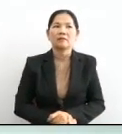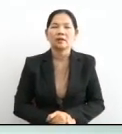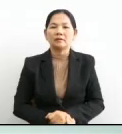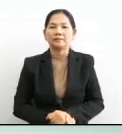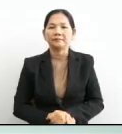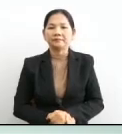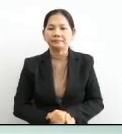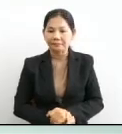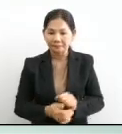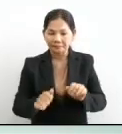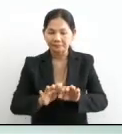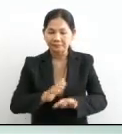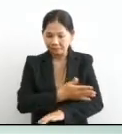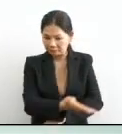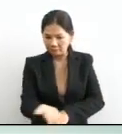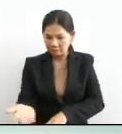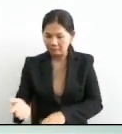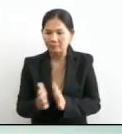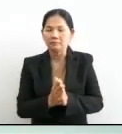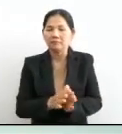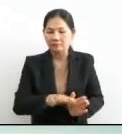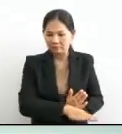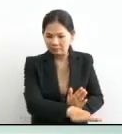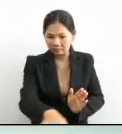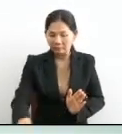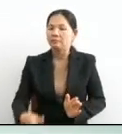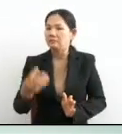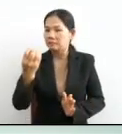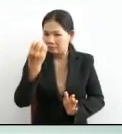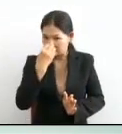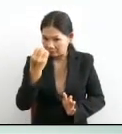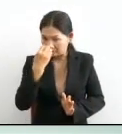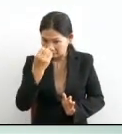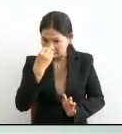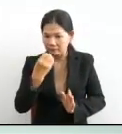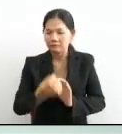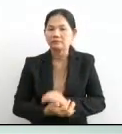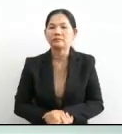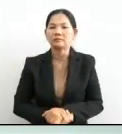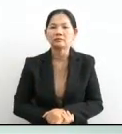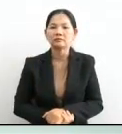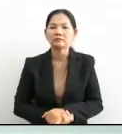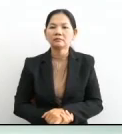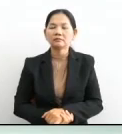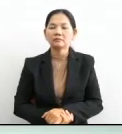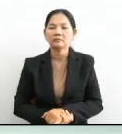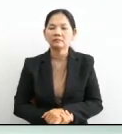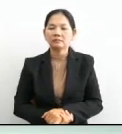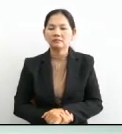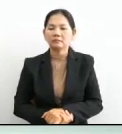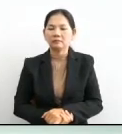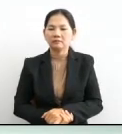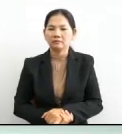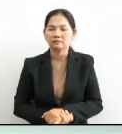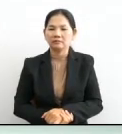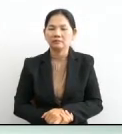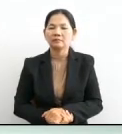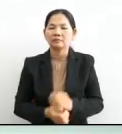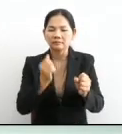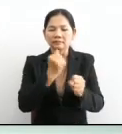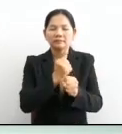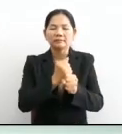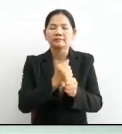năng à chà nâng tặng ăn nâng cái hai thá chấm này chà tặng ăn nâng cái hai thá chấm này chấm chấm này cứ kê dọc mọc sầm đập thua